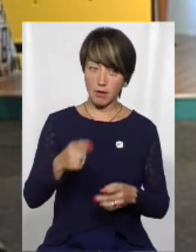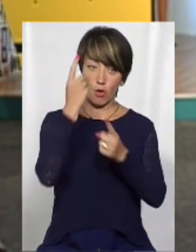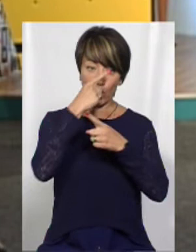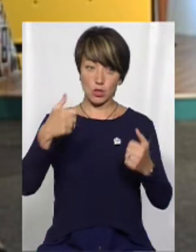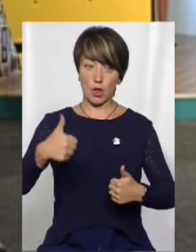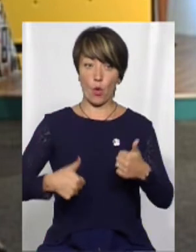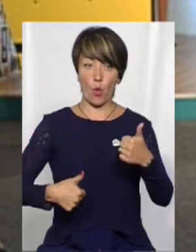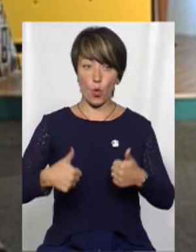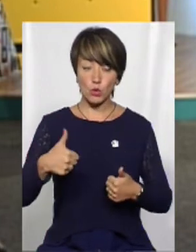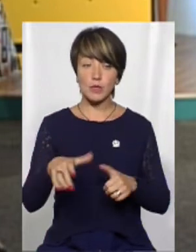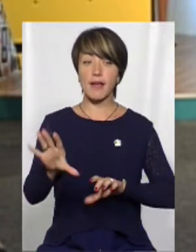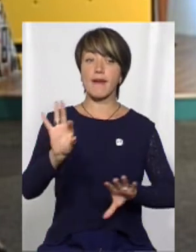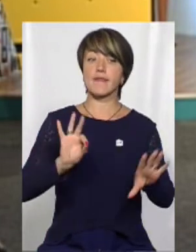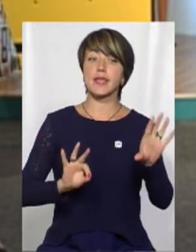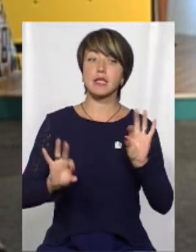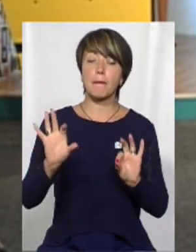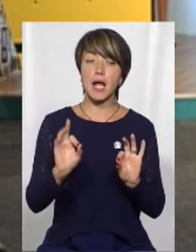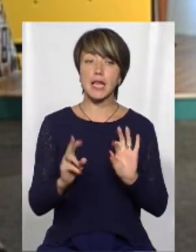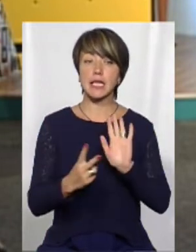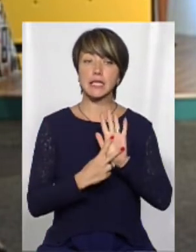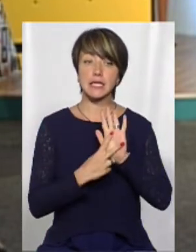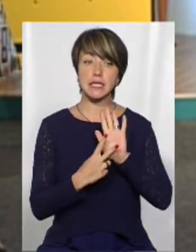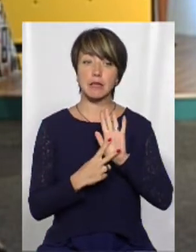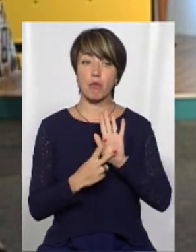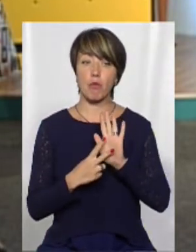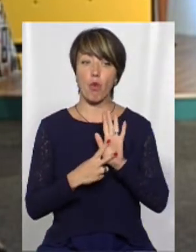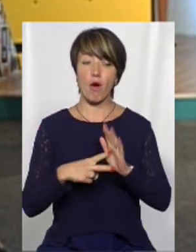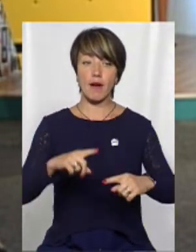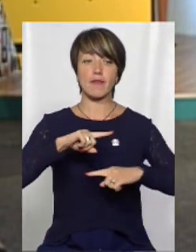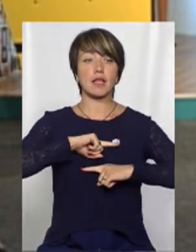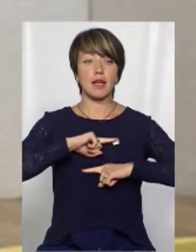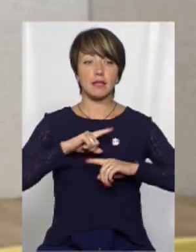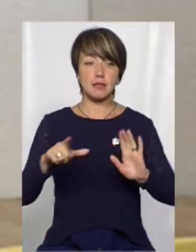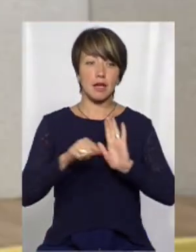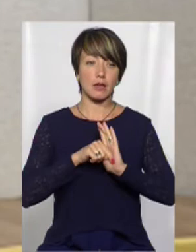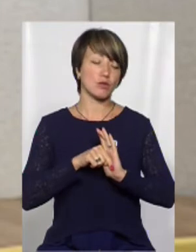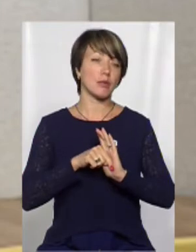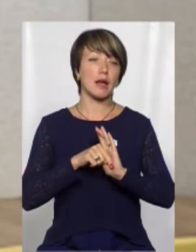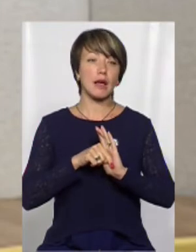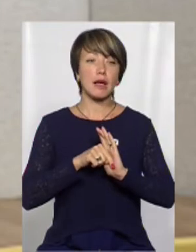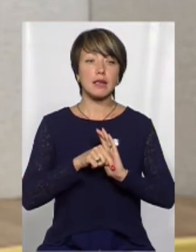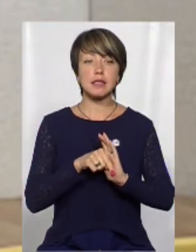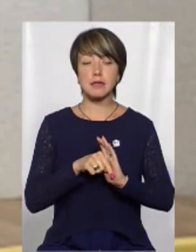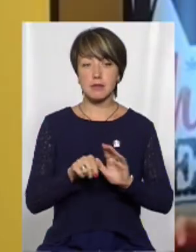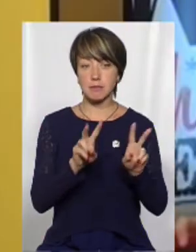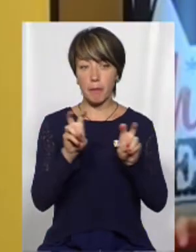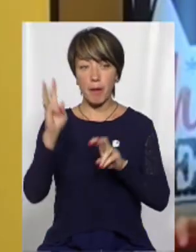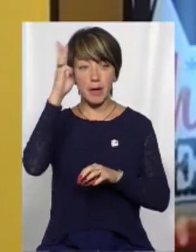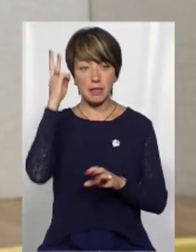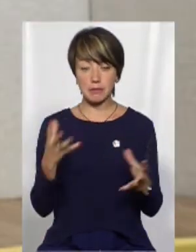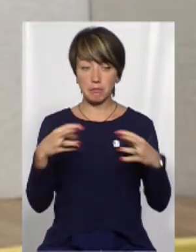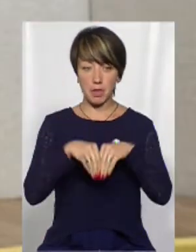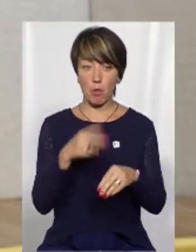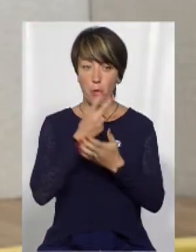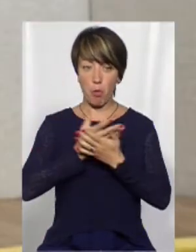конкурс і відібрали 7 фіналістів, які разом з брендами Хмельниччини будуть брати участь у спільному